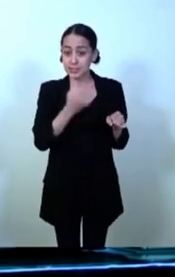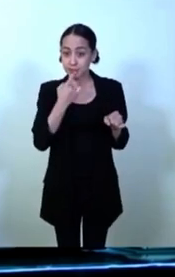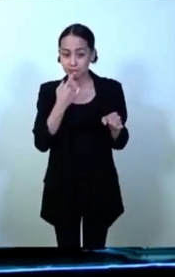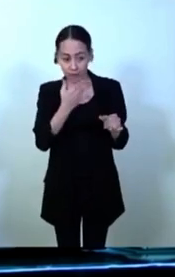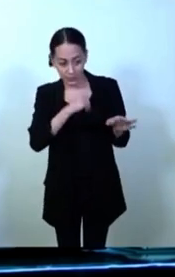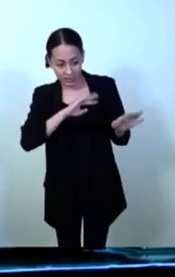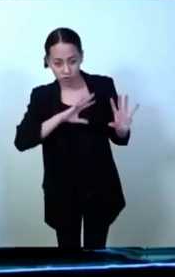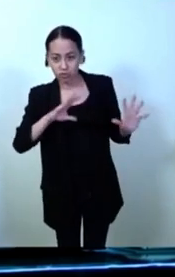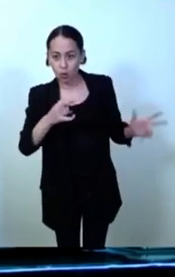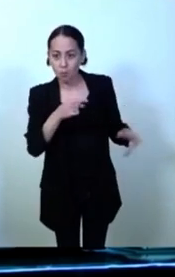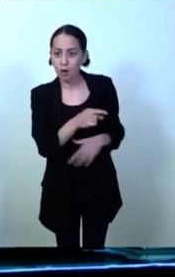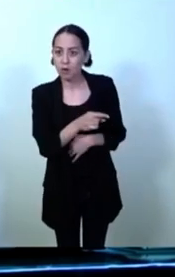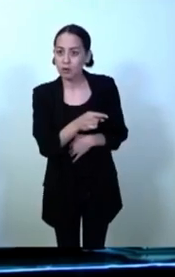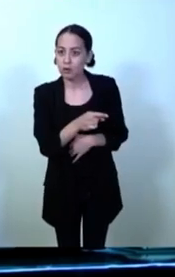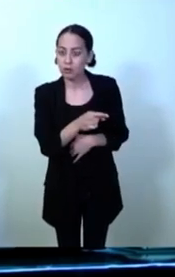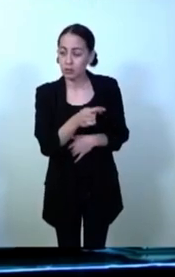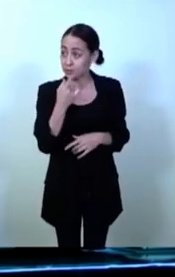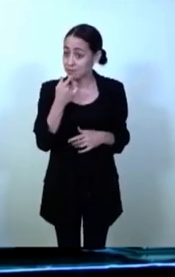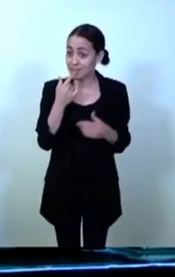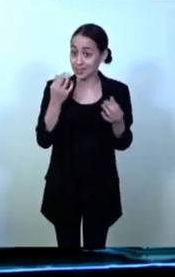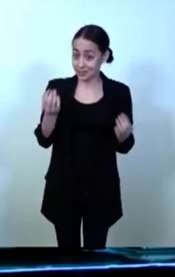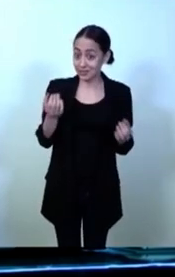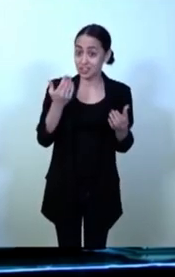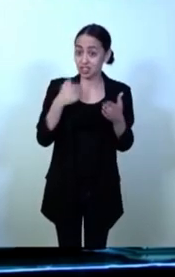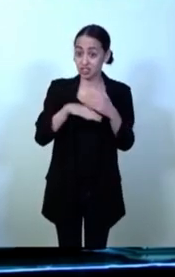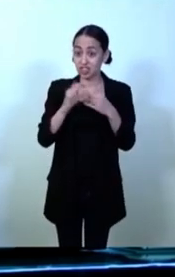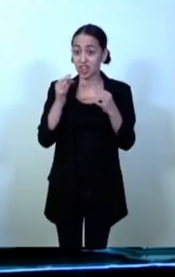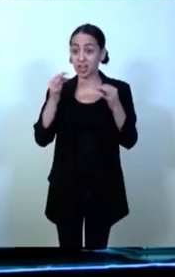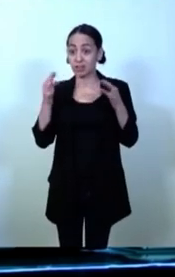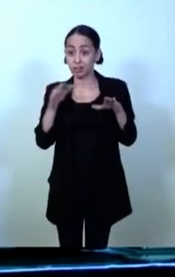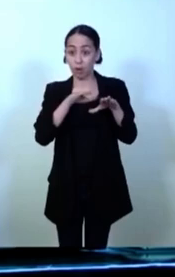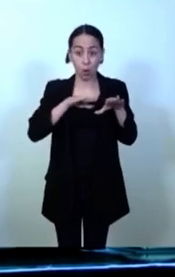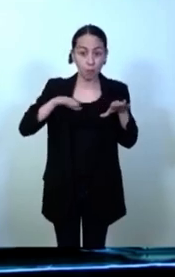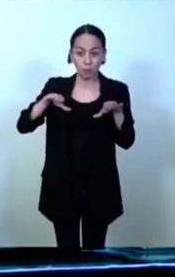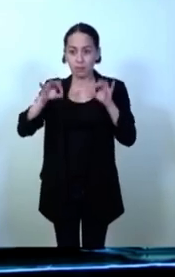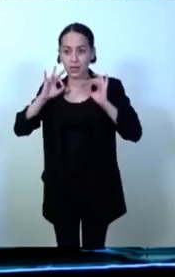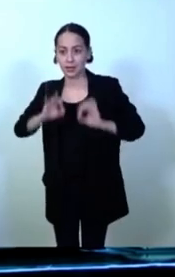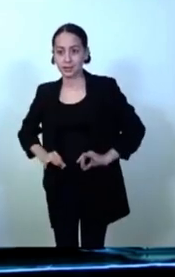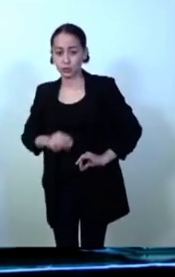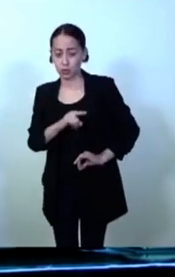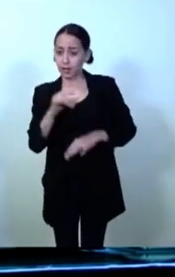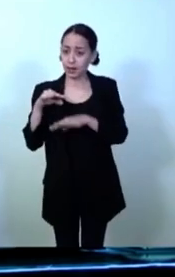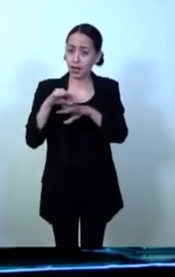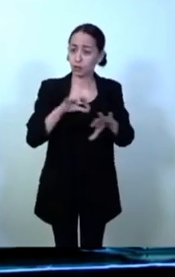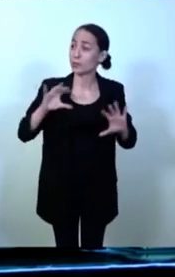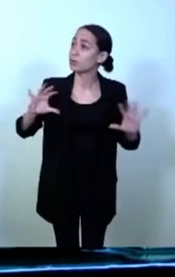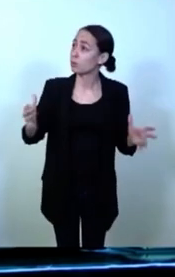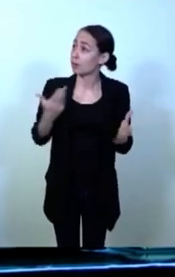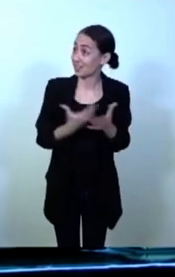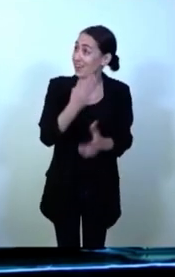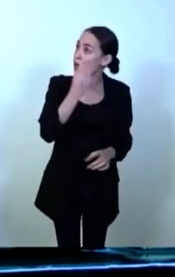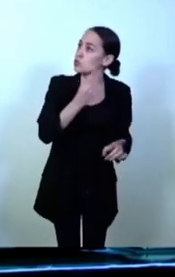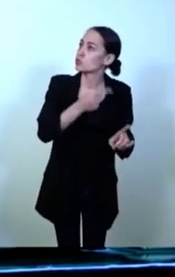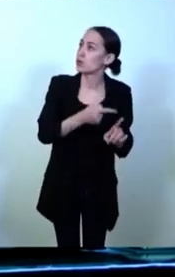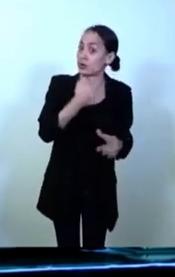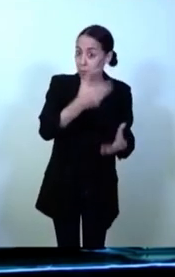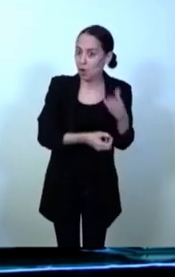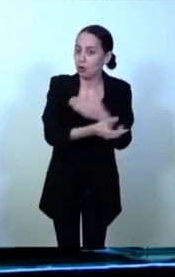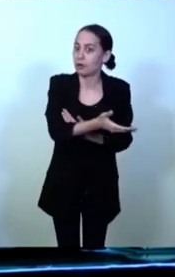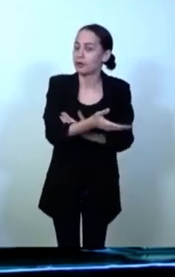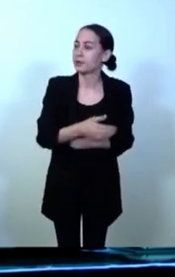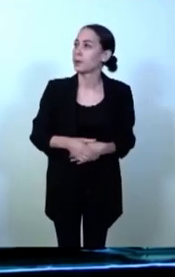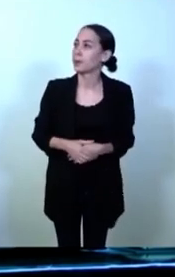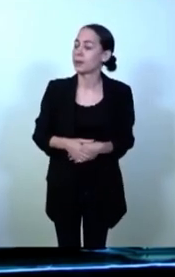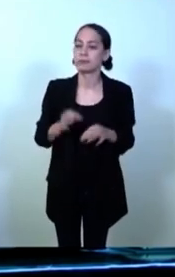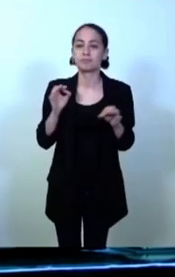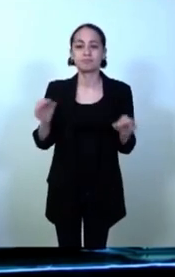leur accompagnement dans les temps périscolaires, parce qu'il y a un vrai besoin et un vrai manque. En termes